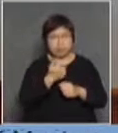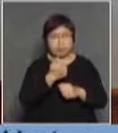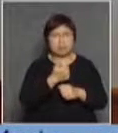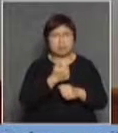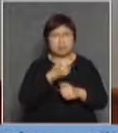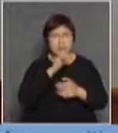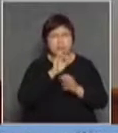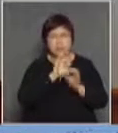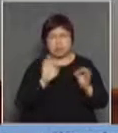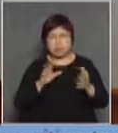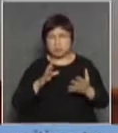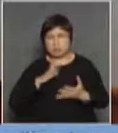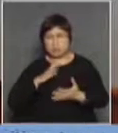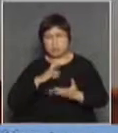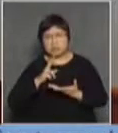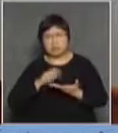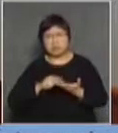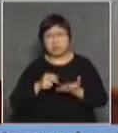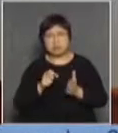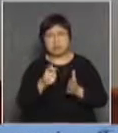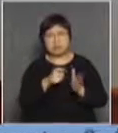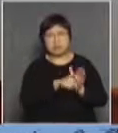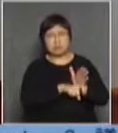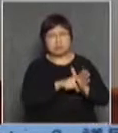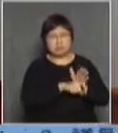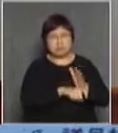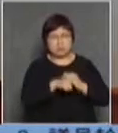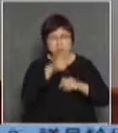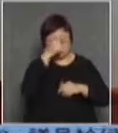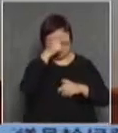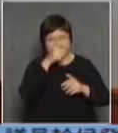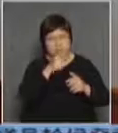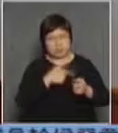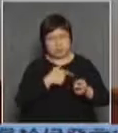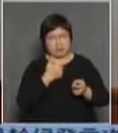情況可能把盈餘收歸庫房更差。